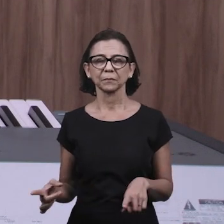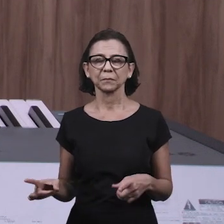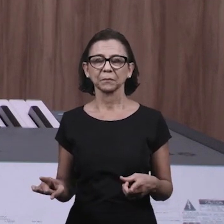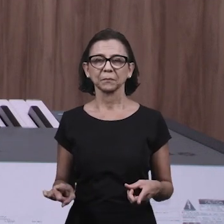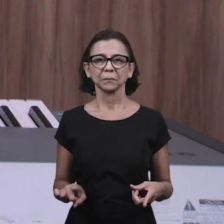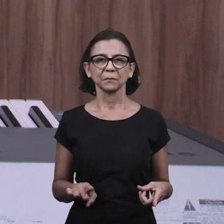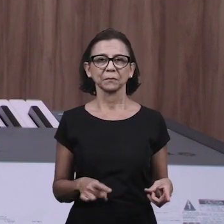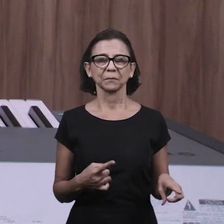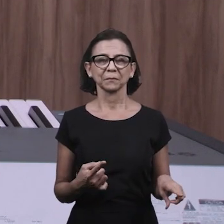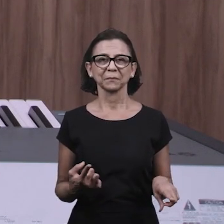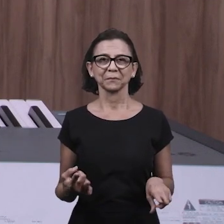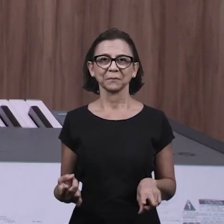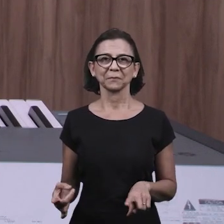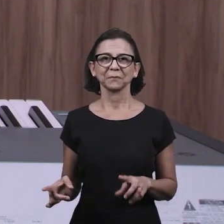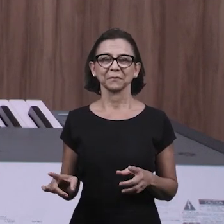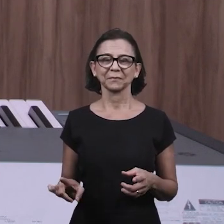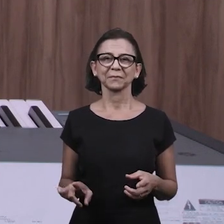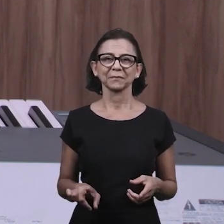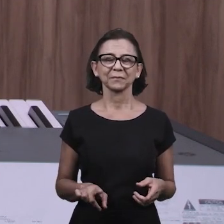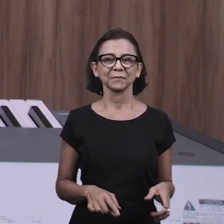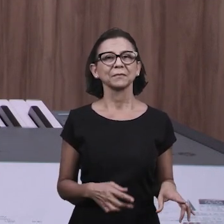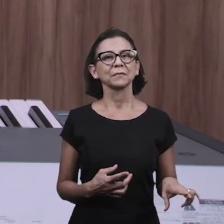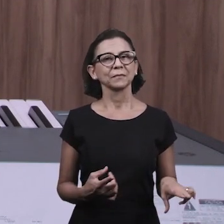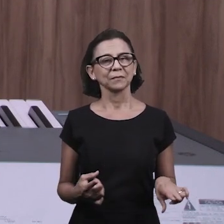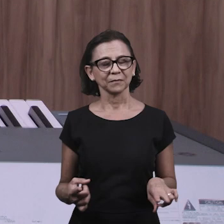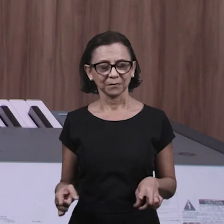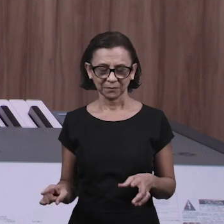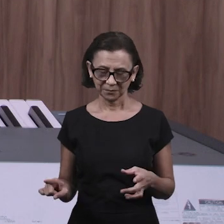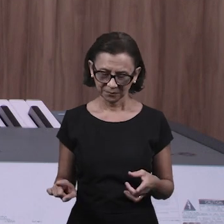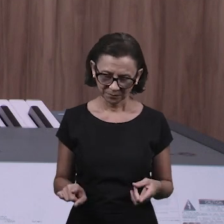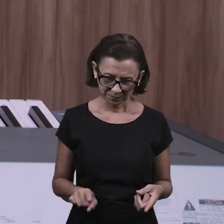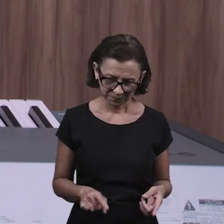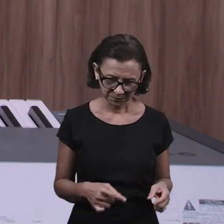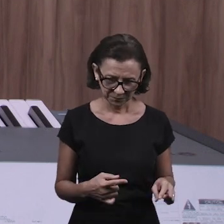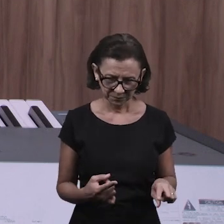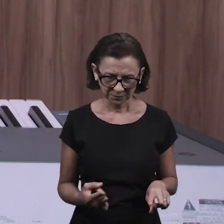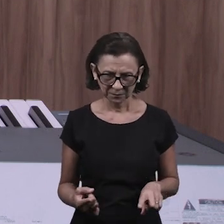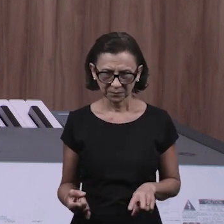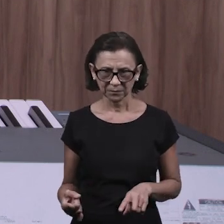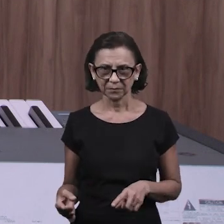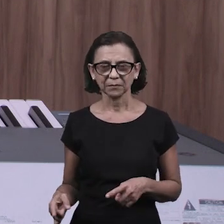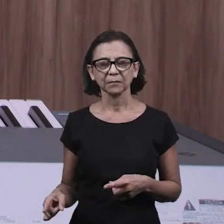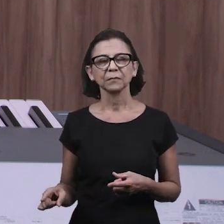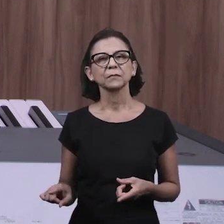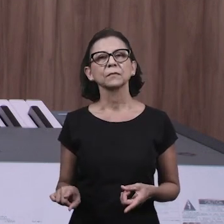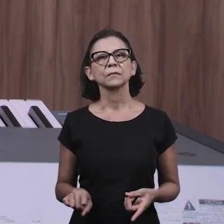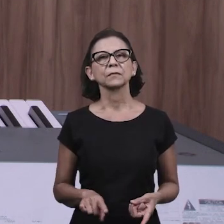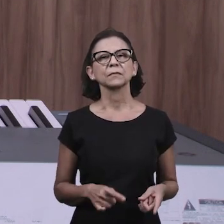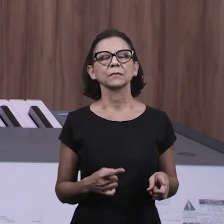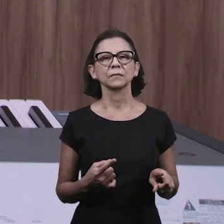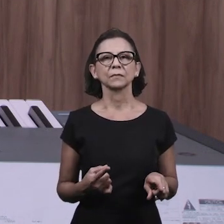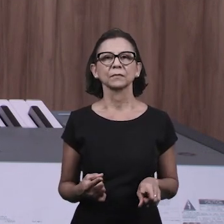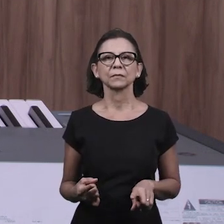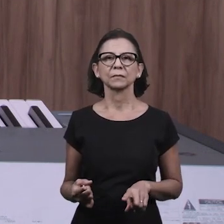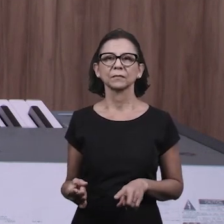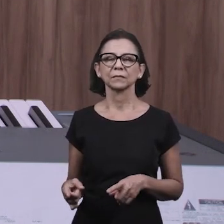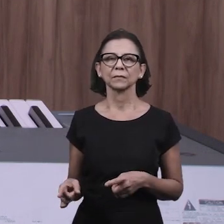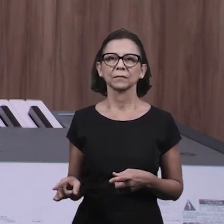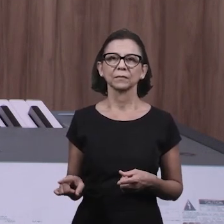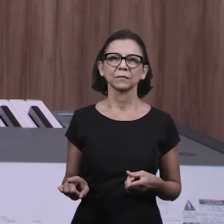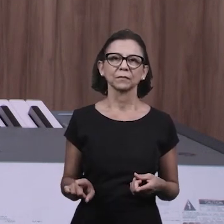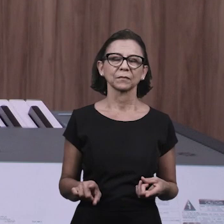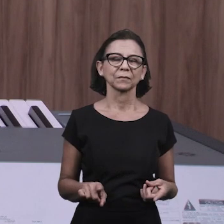sol, dó, si. Dó, si, lá, sol, fá, mi.